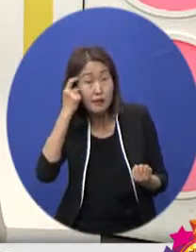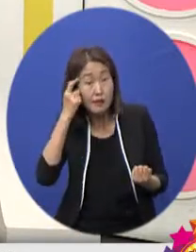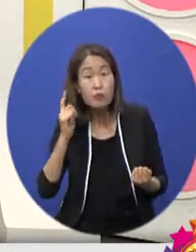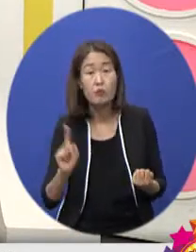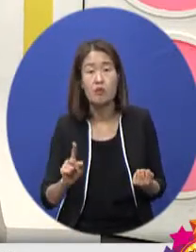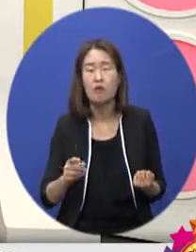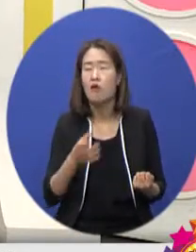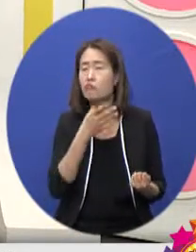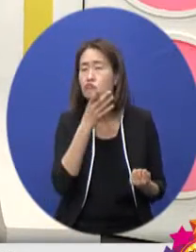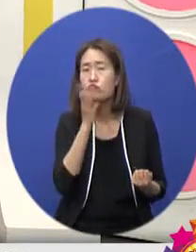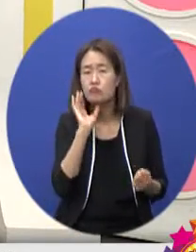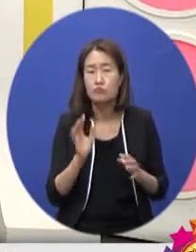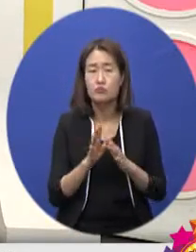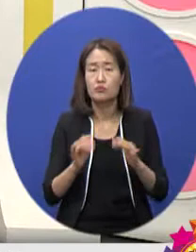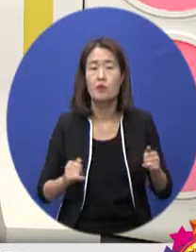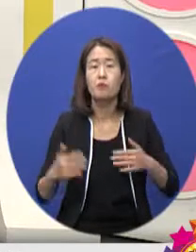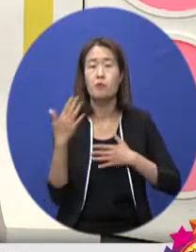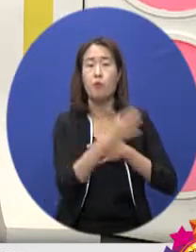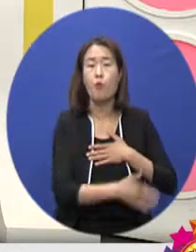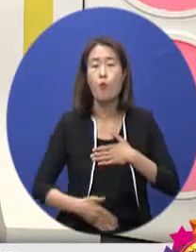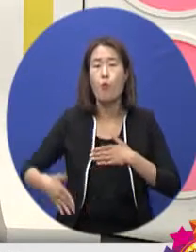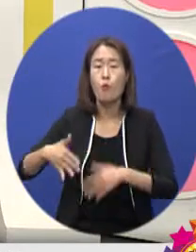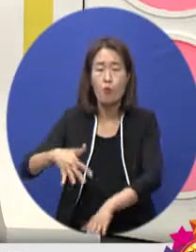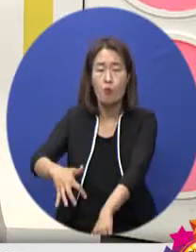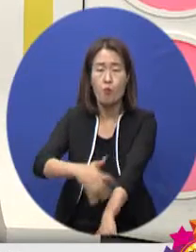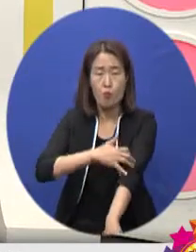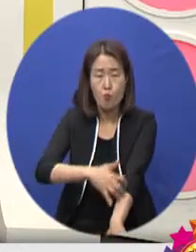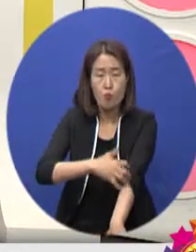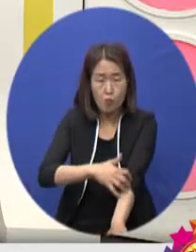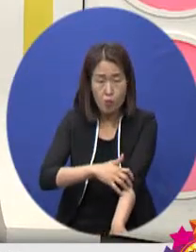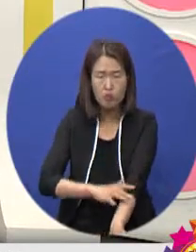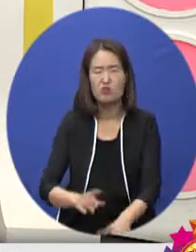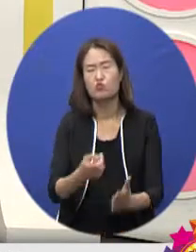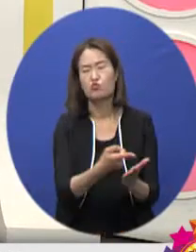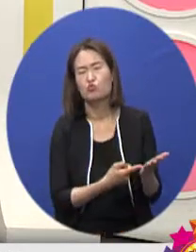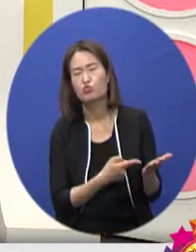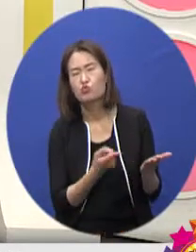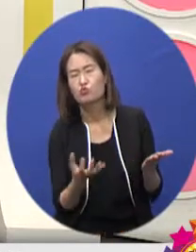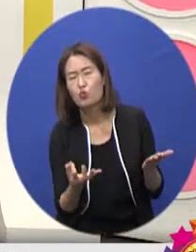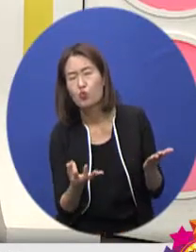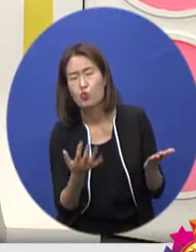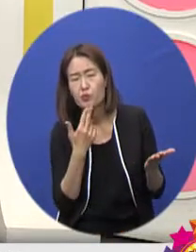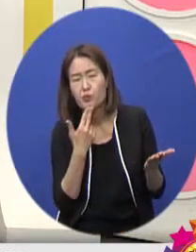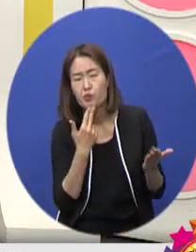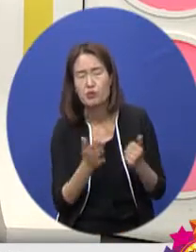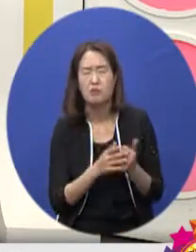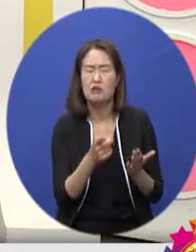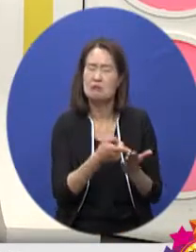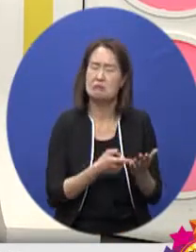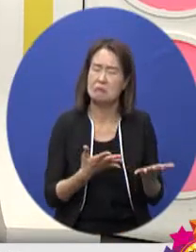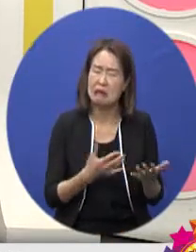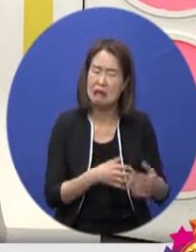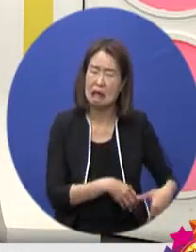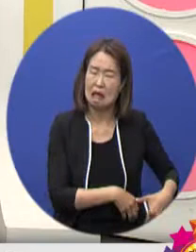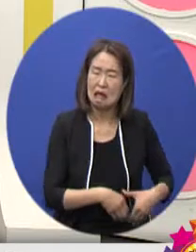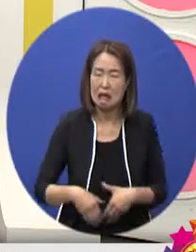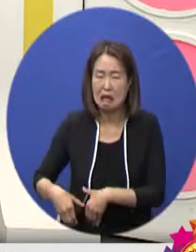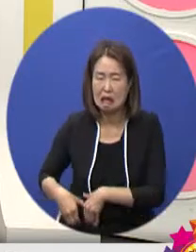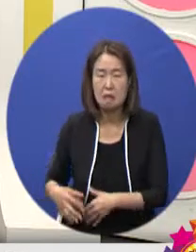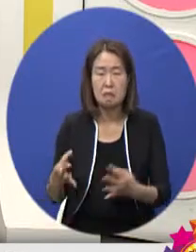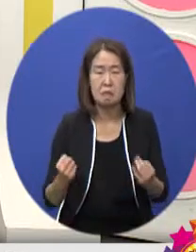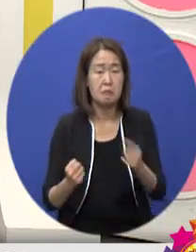네네. 어르신들이 몸이 불편하신데 수술비가 없어서 수술을 못 하시는 분들도 계시잖아요. 망설이시는 분들도 있고요. 네네네.